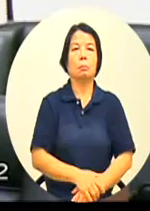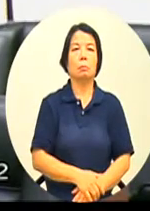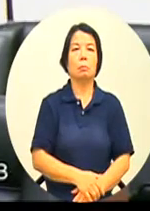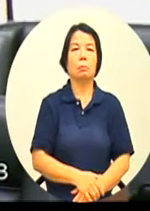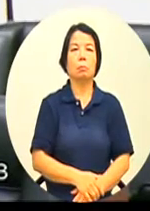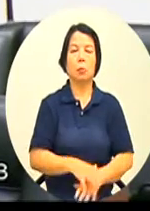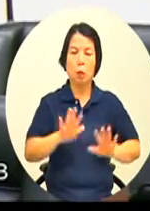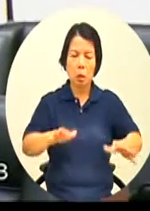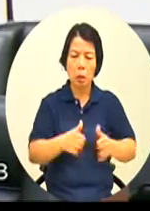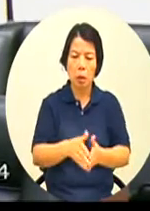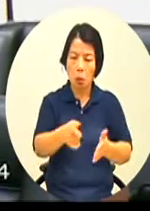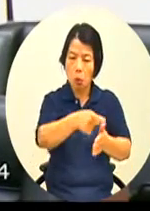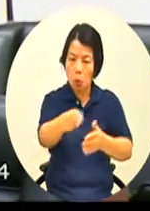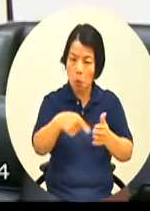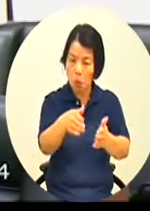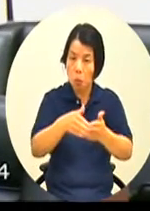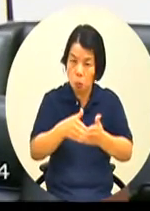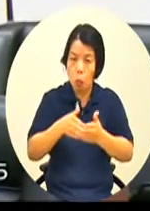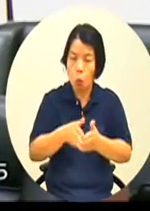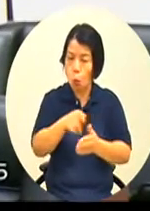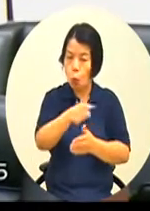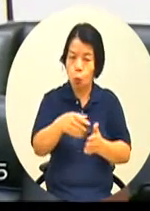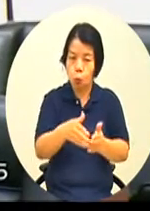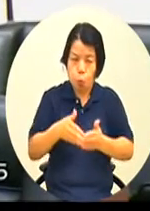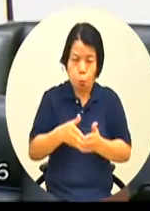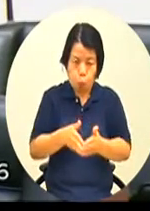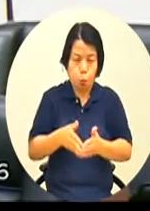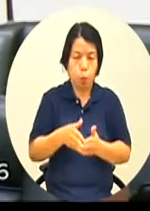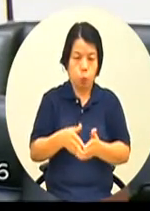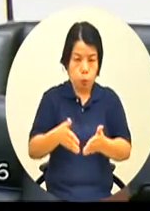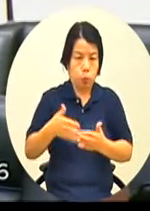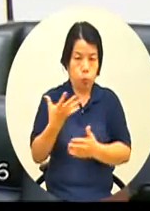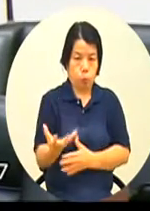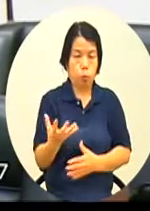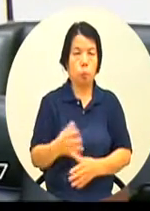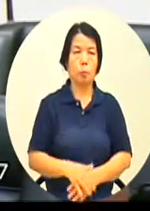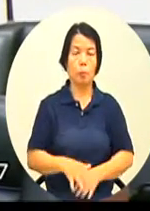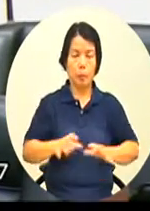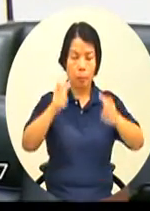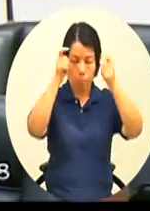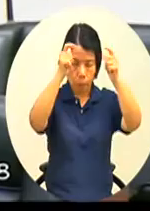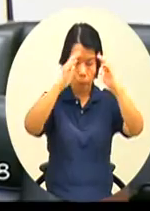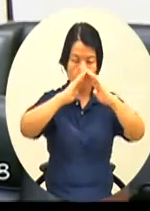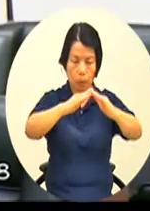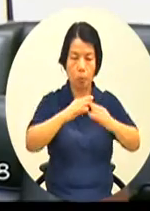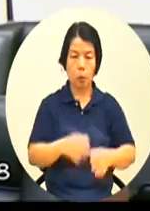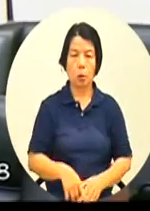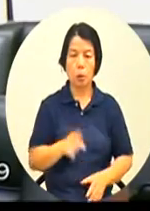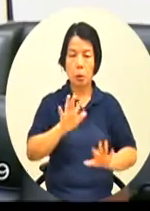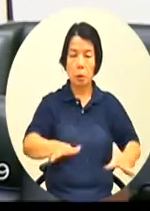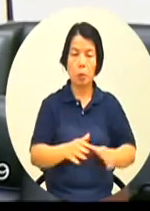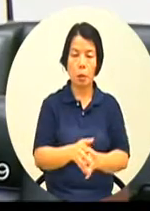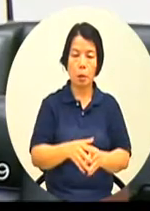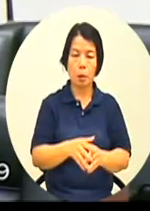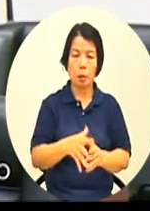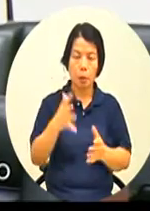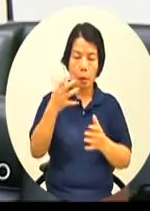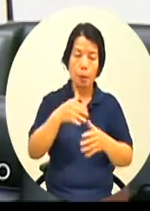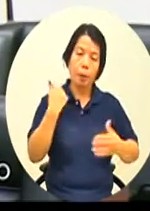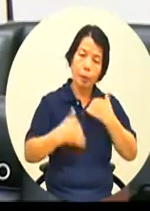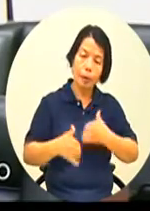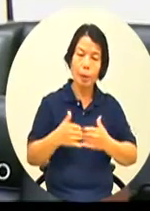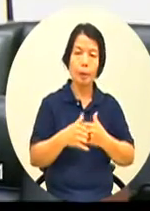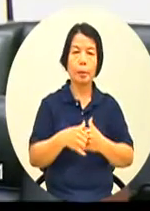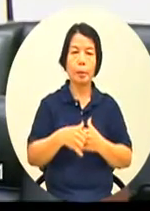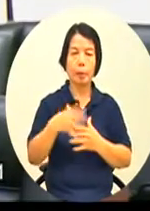的需求的程度已经非常大。那目前这个是高雄市唯一现在办起来的这个乐龄学院，那这个